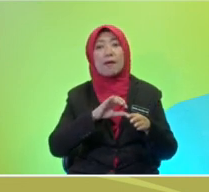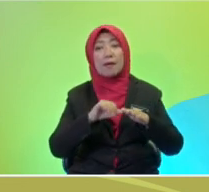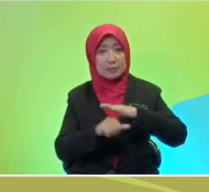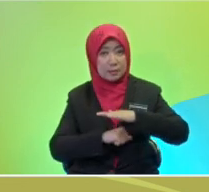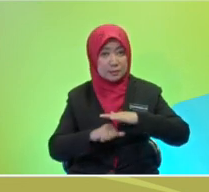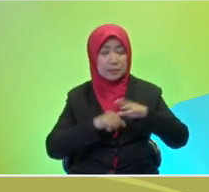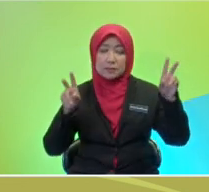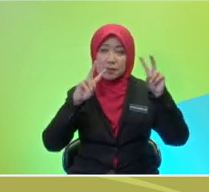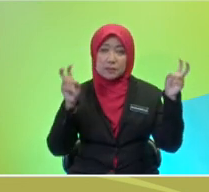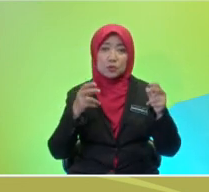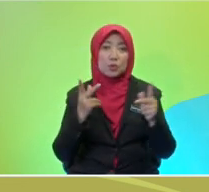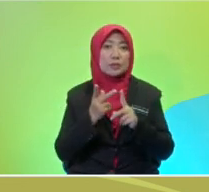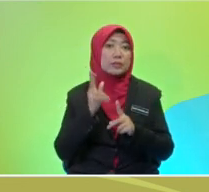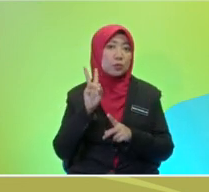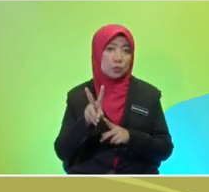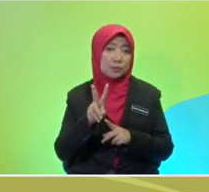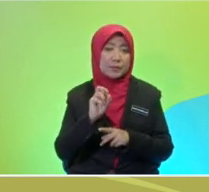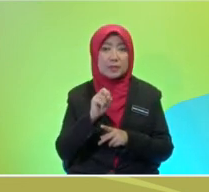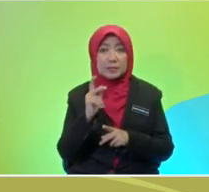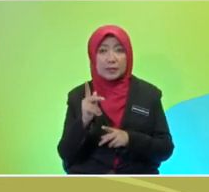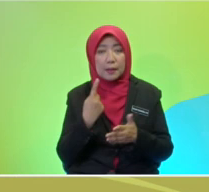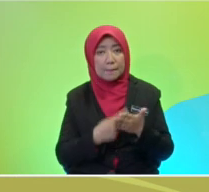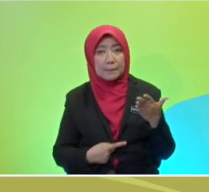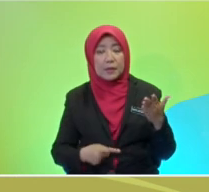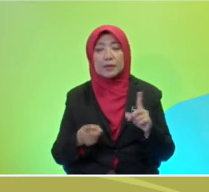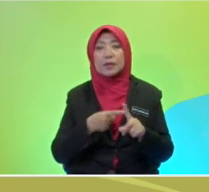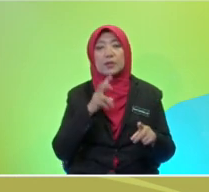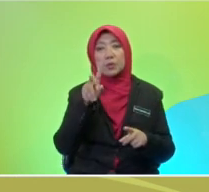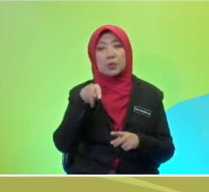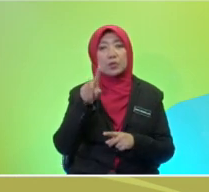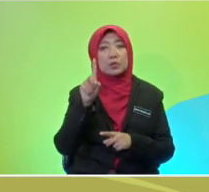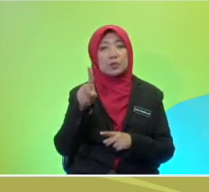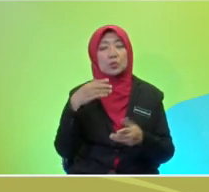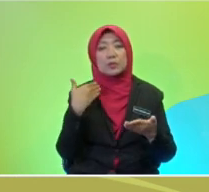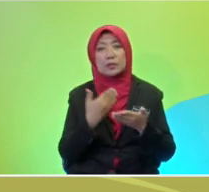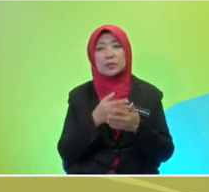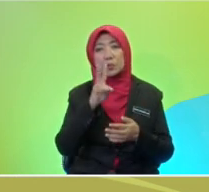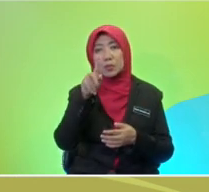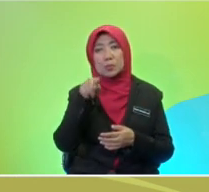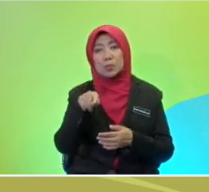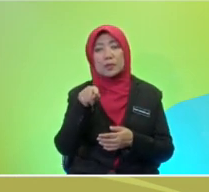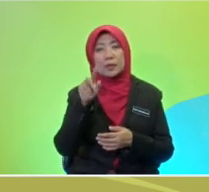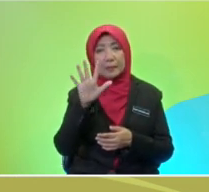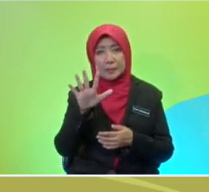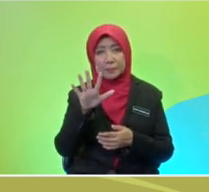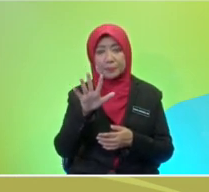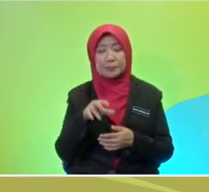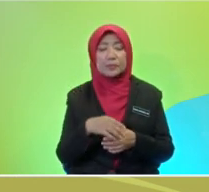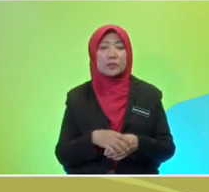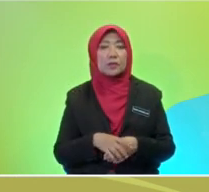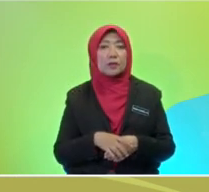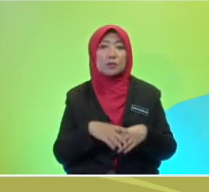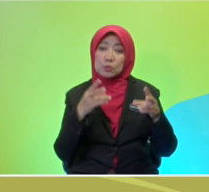kedua adalah kandungannya adalah daripada dua puluhan satu sehingga dua puluhan 5 dan uraian mengenai